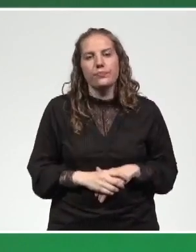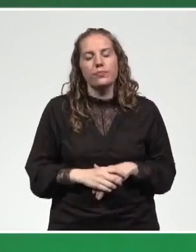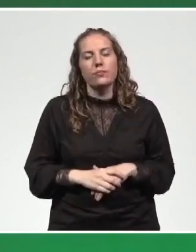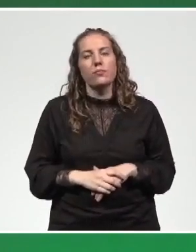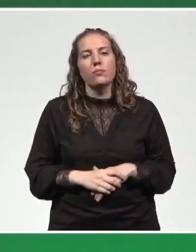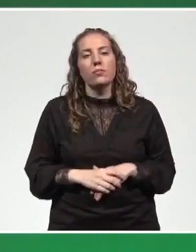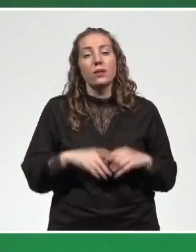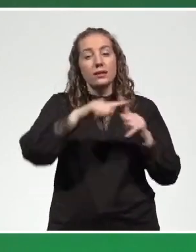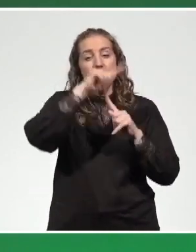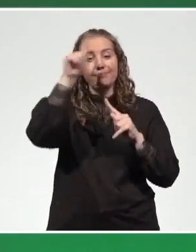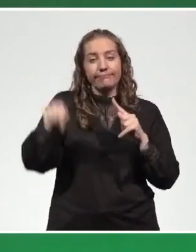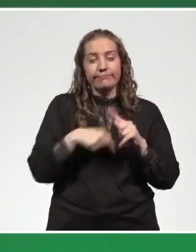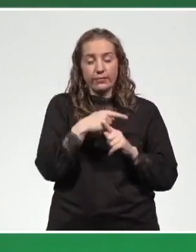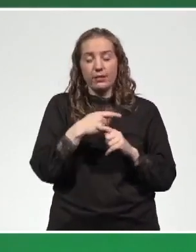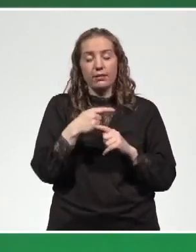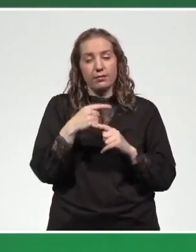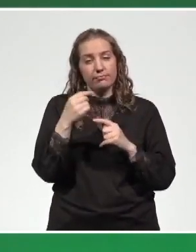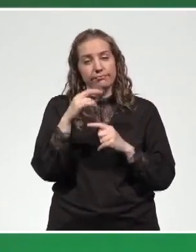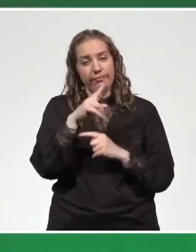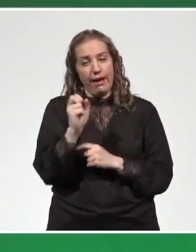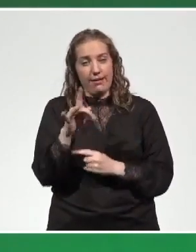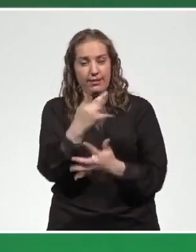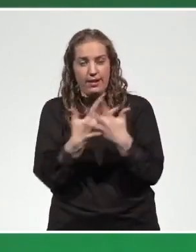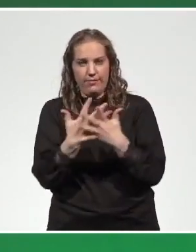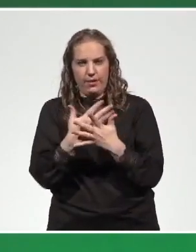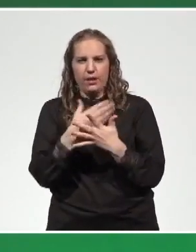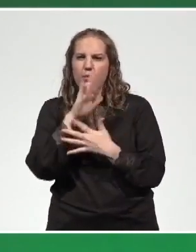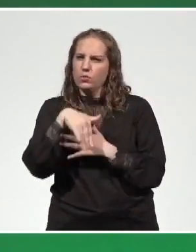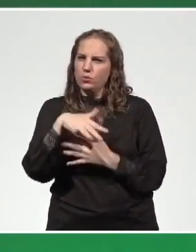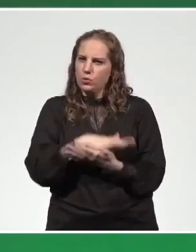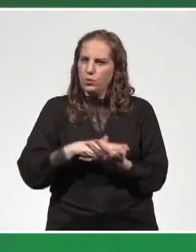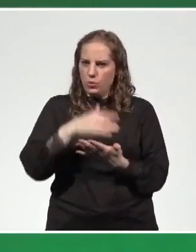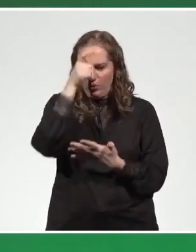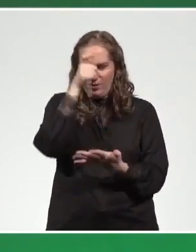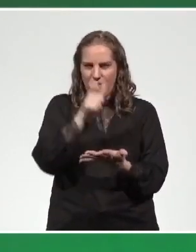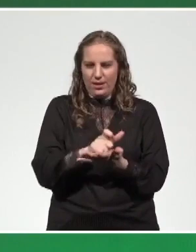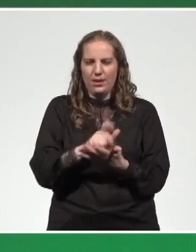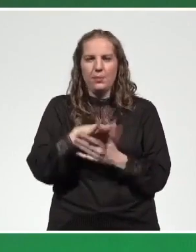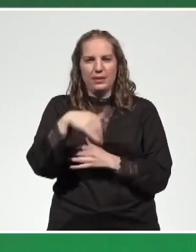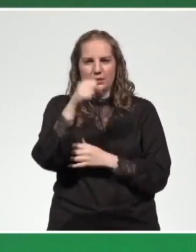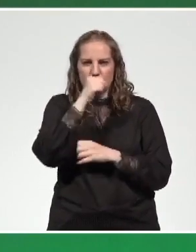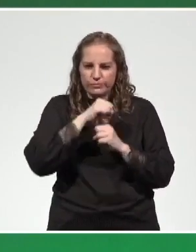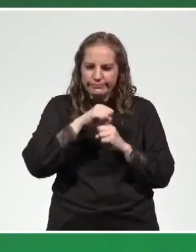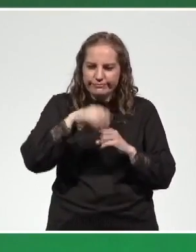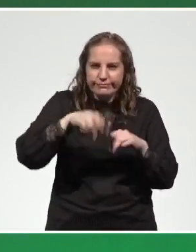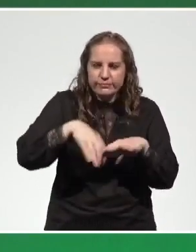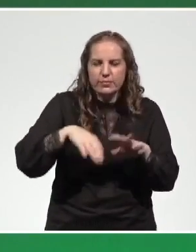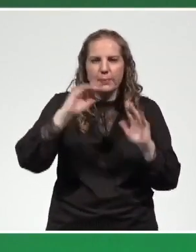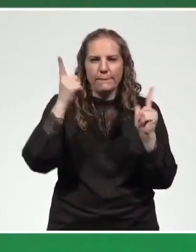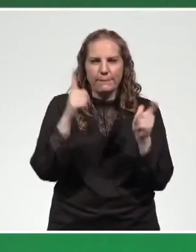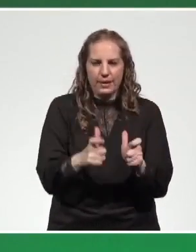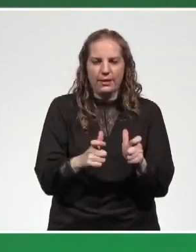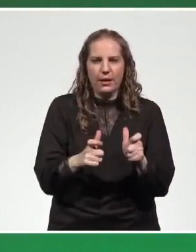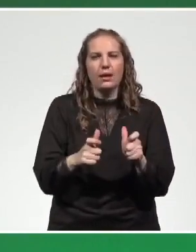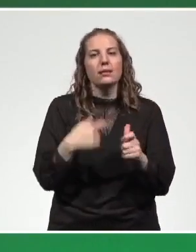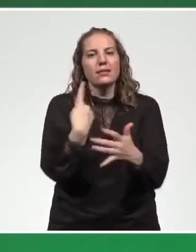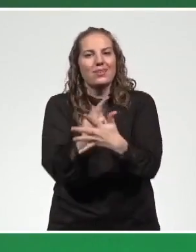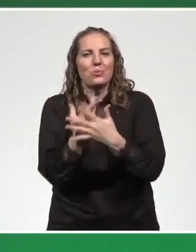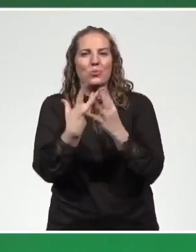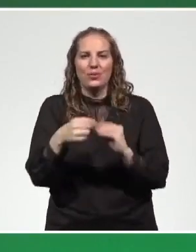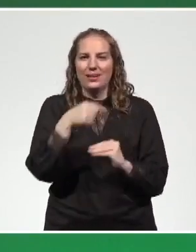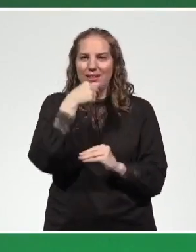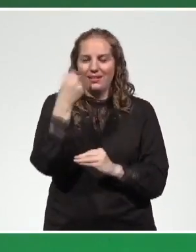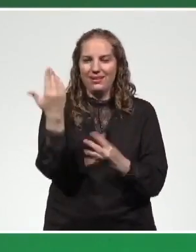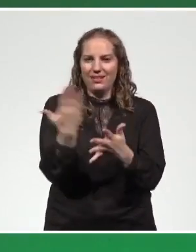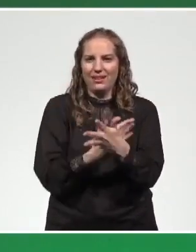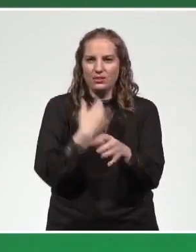Hringrásarhagkerfið lykil hugtak og það hagkerfi dregur úr sóun, skapa sóknarfæri til að skapa ný græn störf sem byggja á